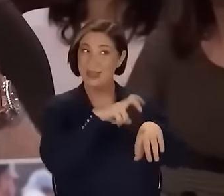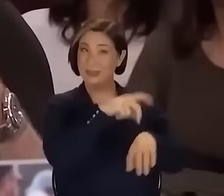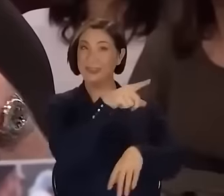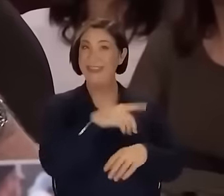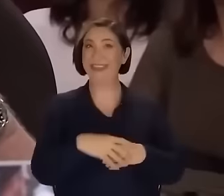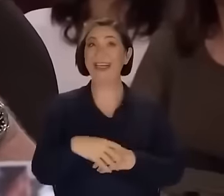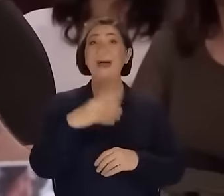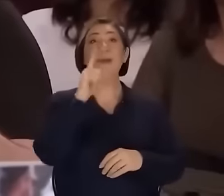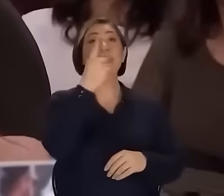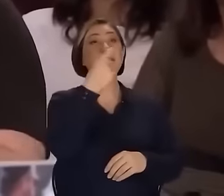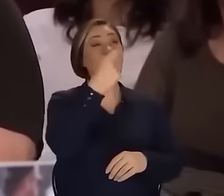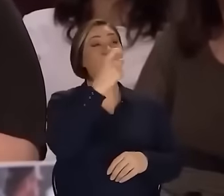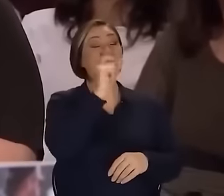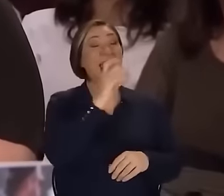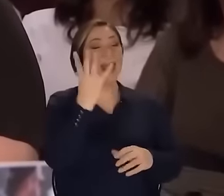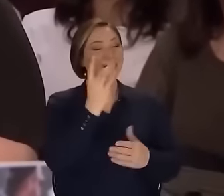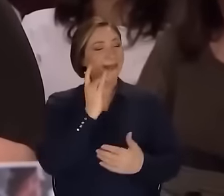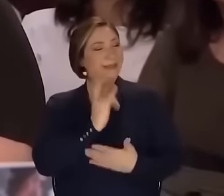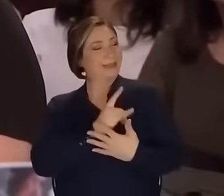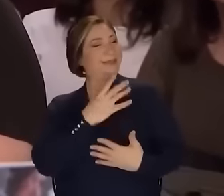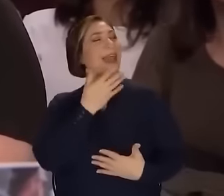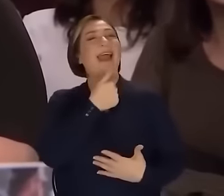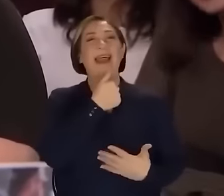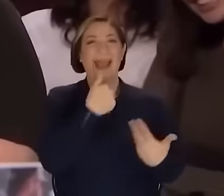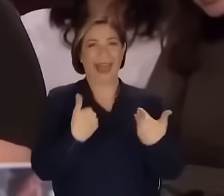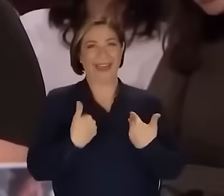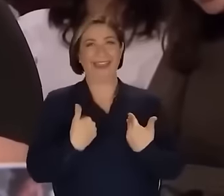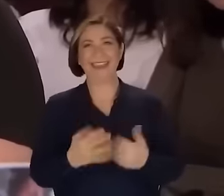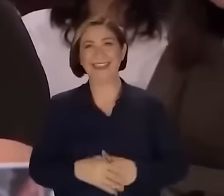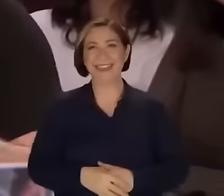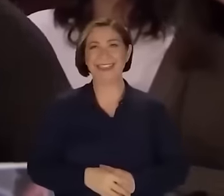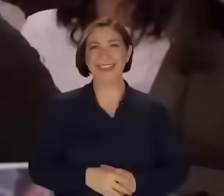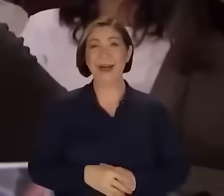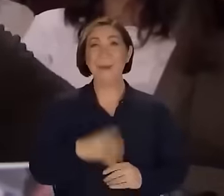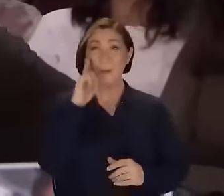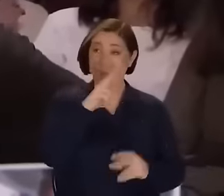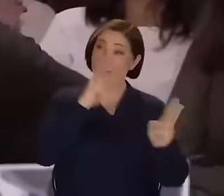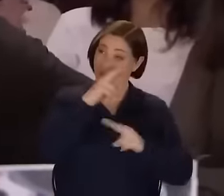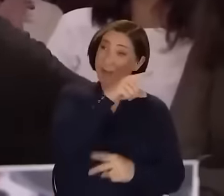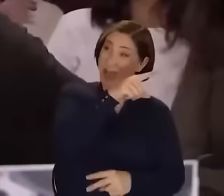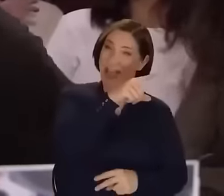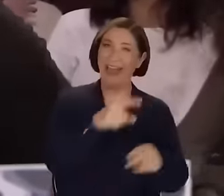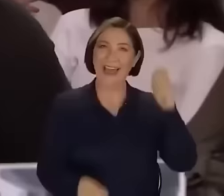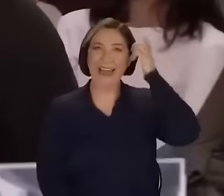hatırlıyorsunuz. 90'larda biz en seksi erkeklerdik. Evet. Bak gülüyorlar şu an.